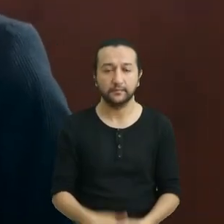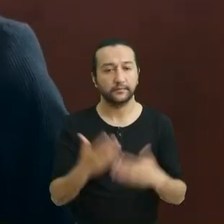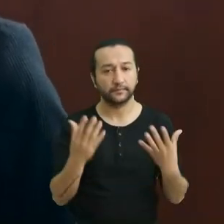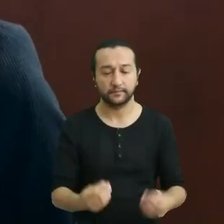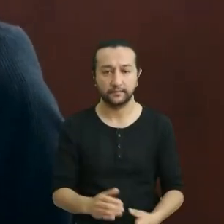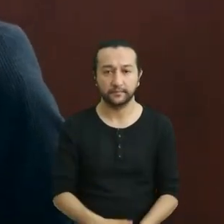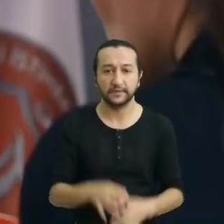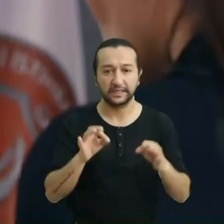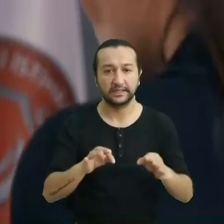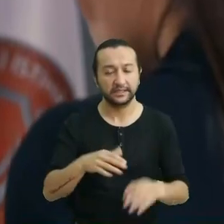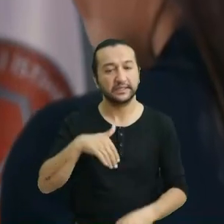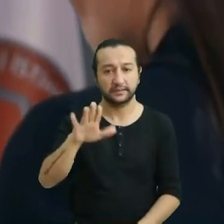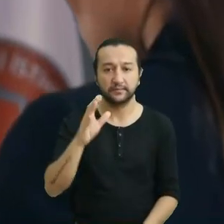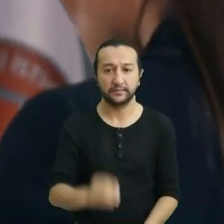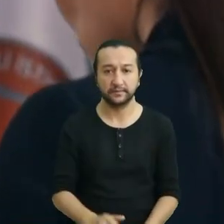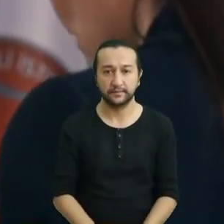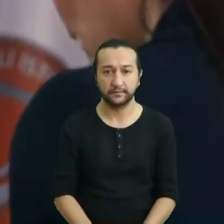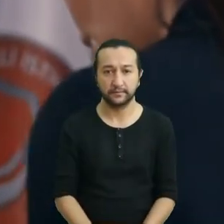Peki, şimdi çıkabilirsin.